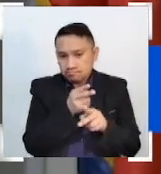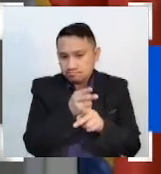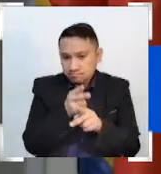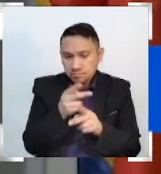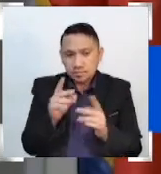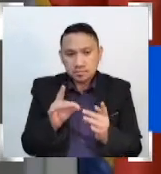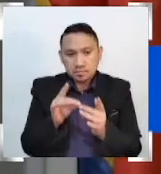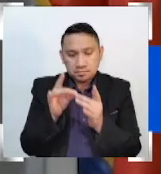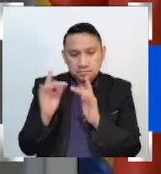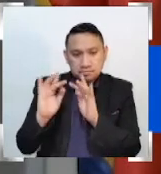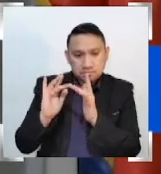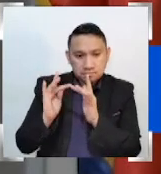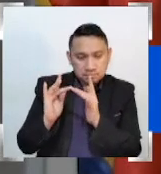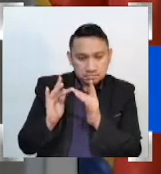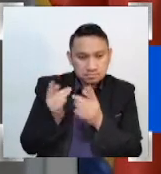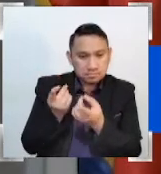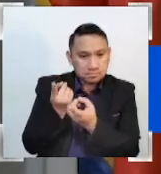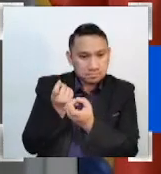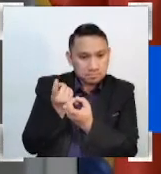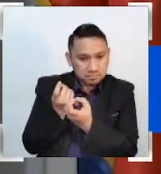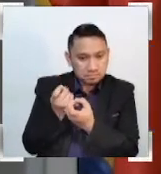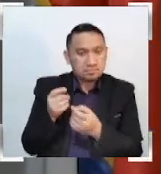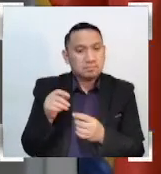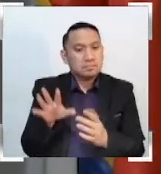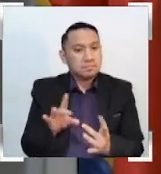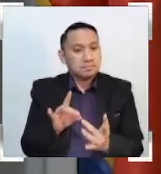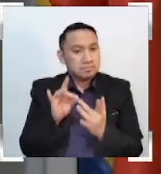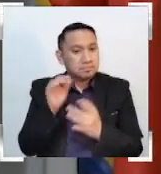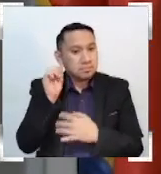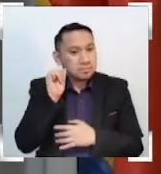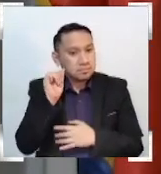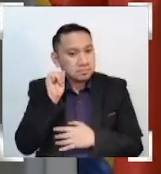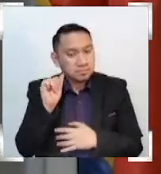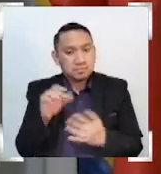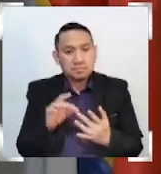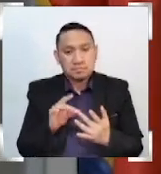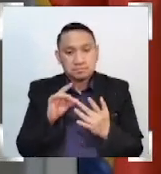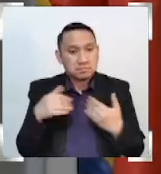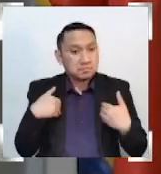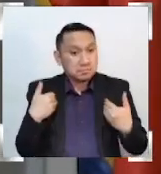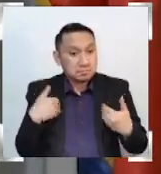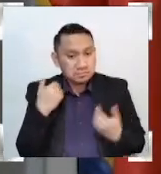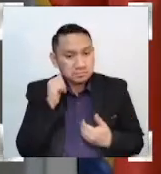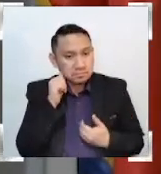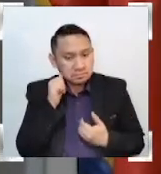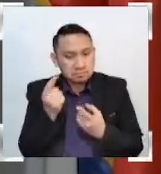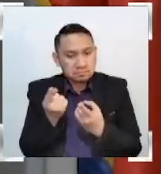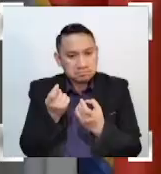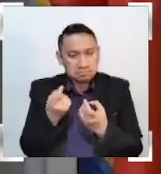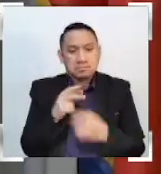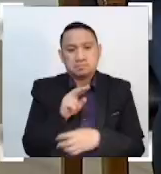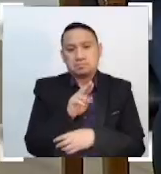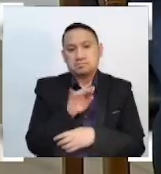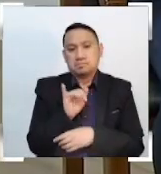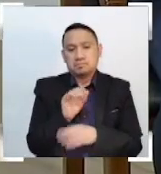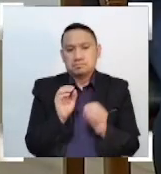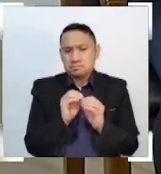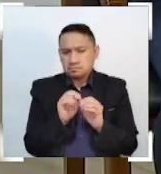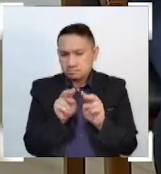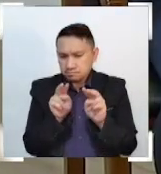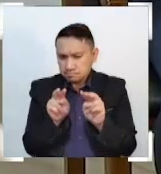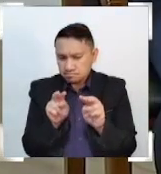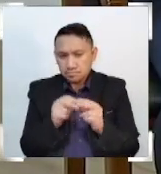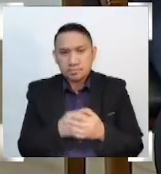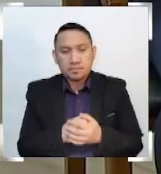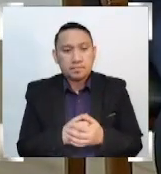na pag-o-offer ng mga kababaihan, lalo na ng kabataan, for sexual exploitation.